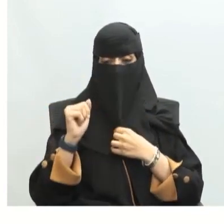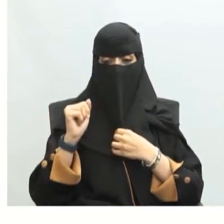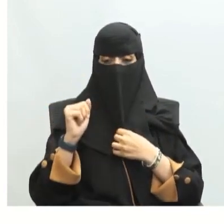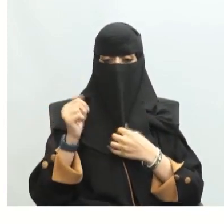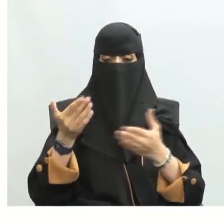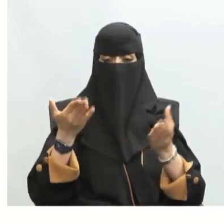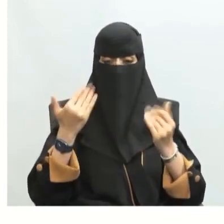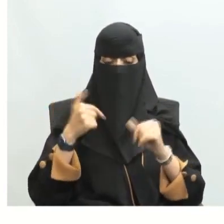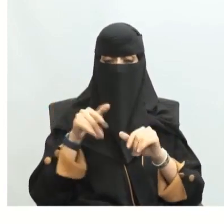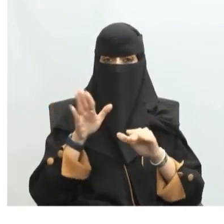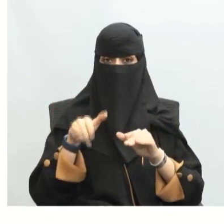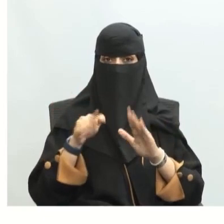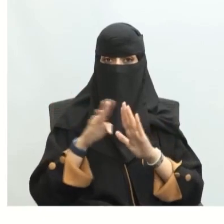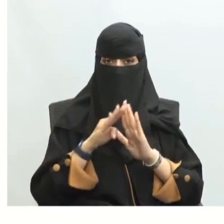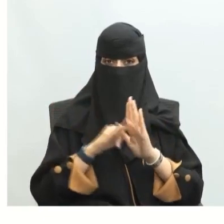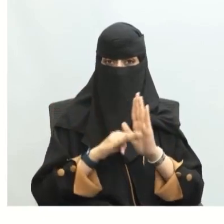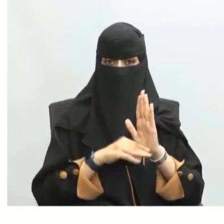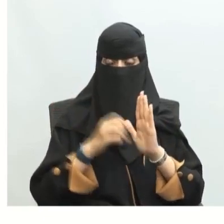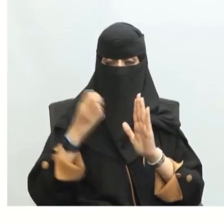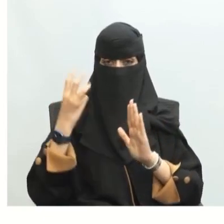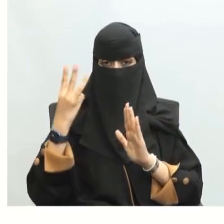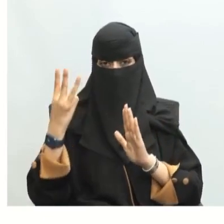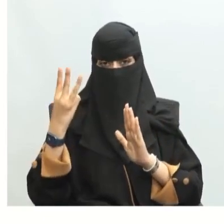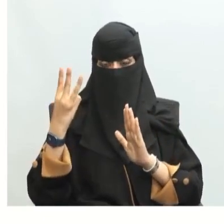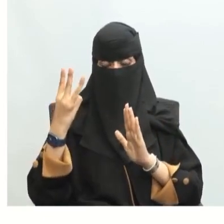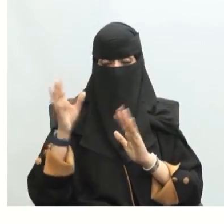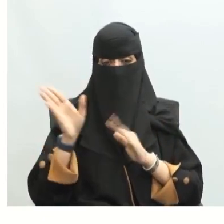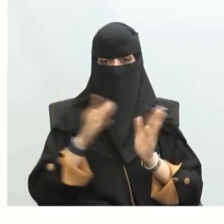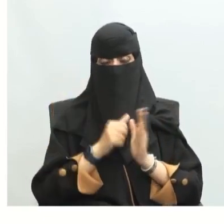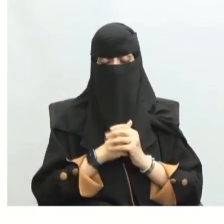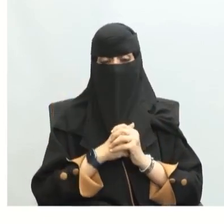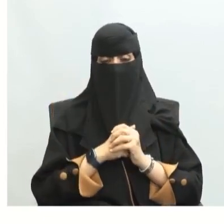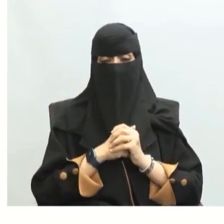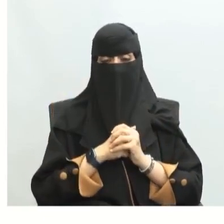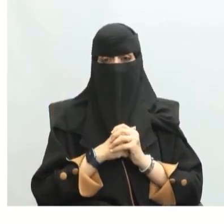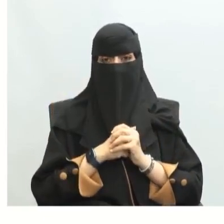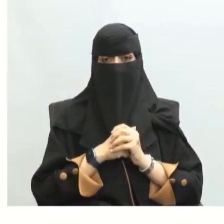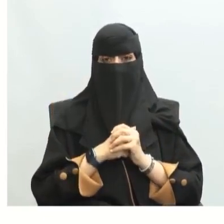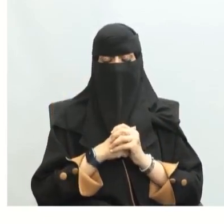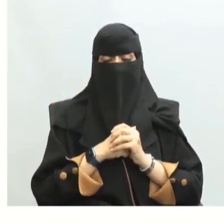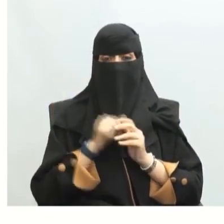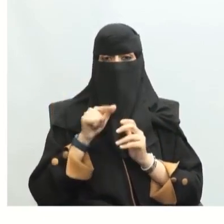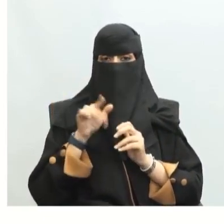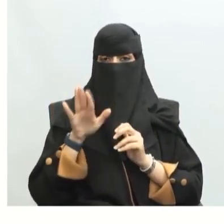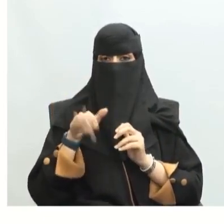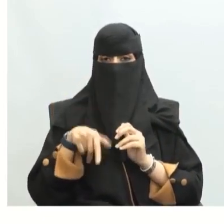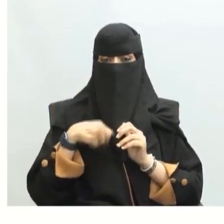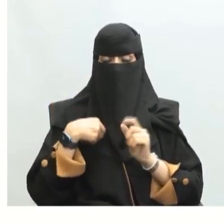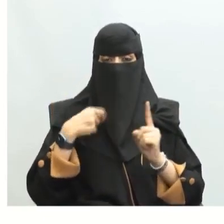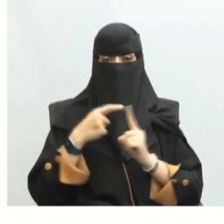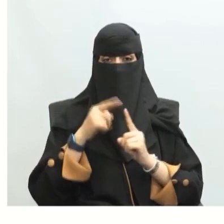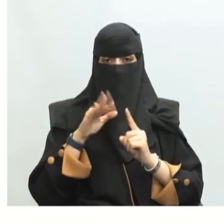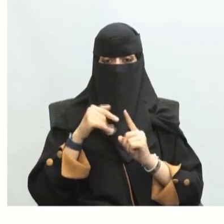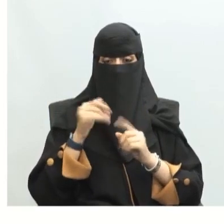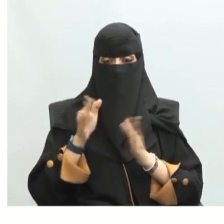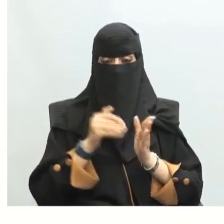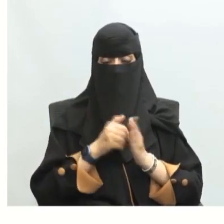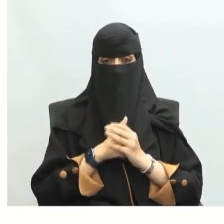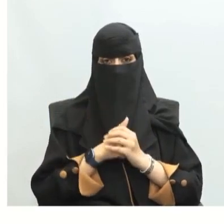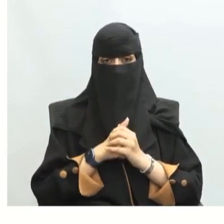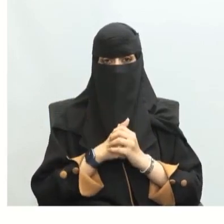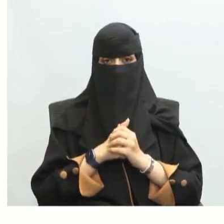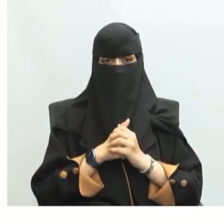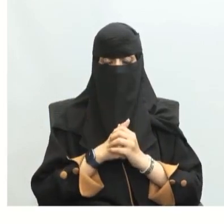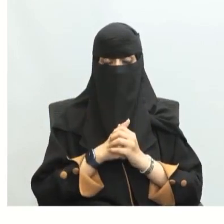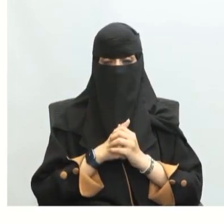للشباب اذا هنا هذه البرامج تستهدف الشباب من اجل تعزيز قيم الوحده الوطنيه والانتماء